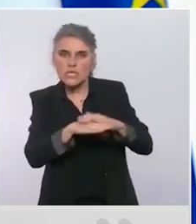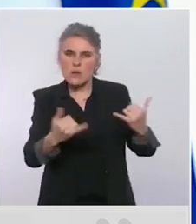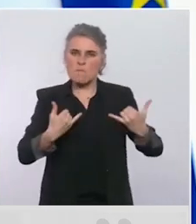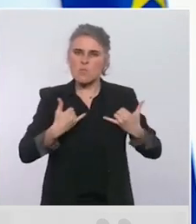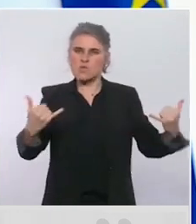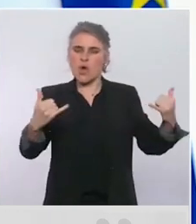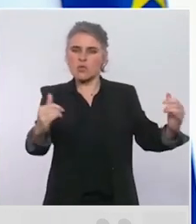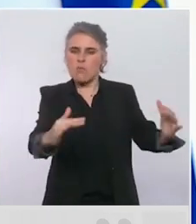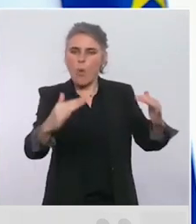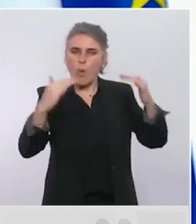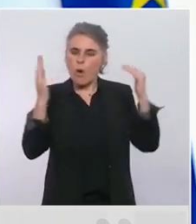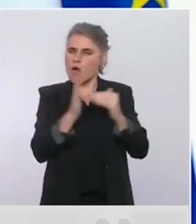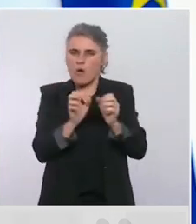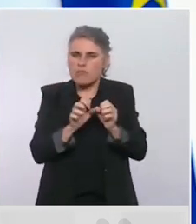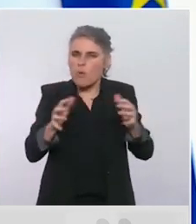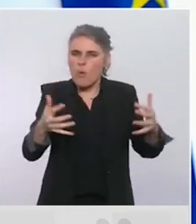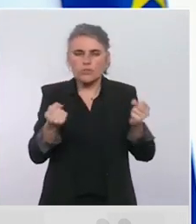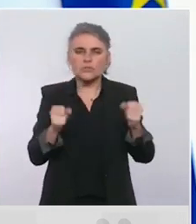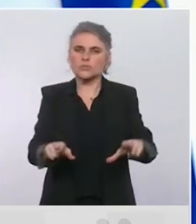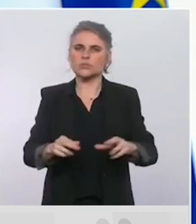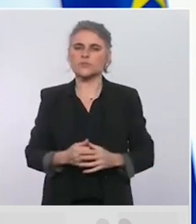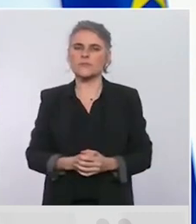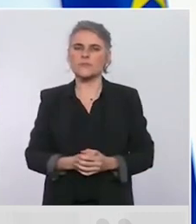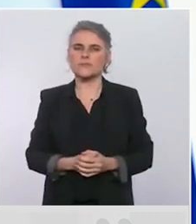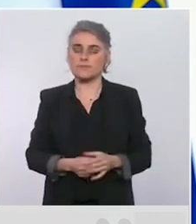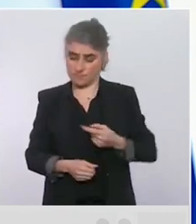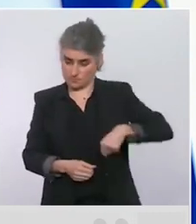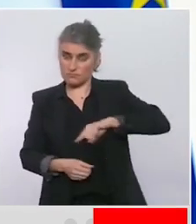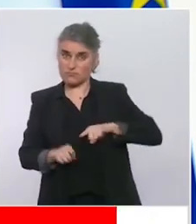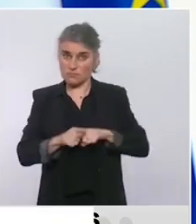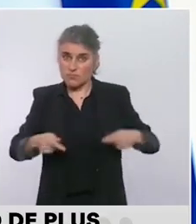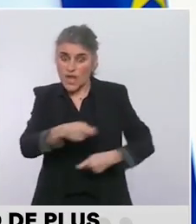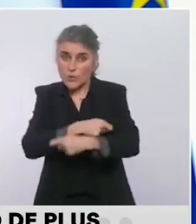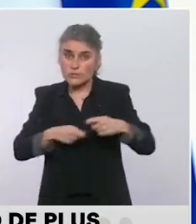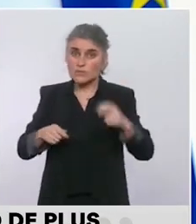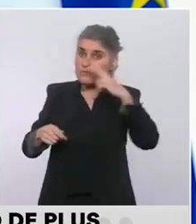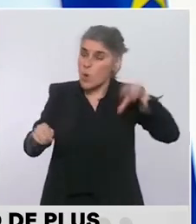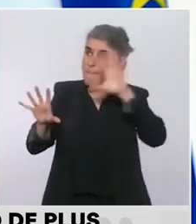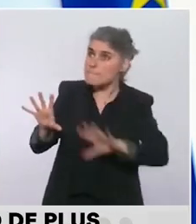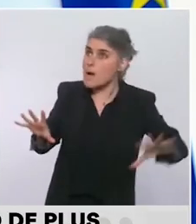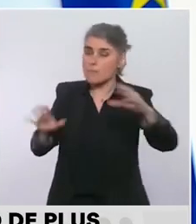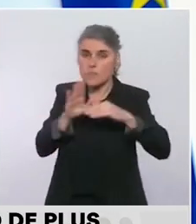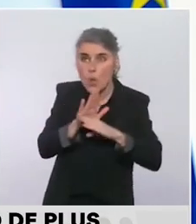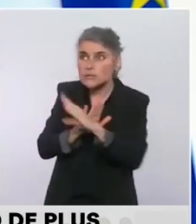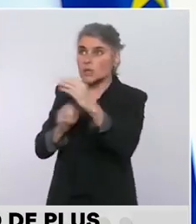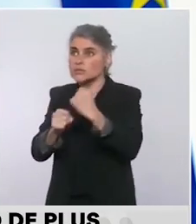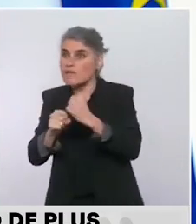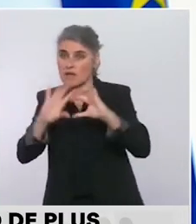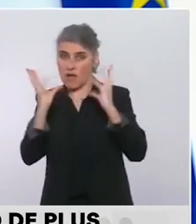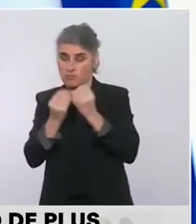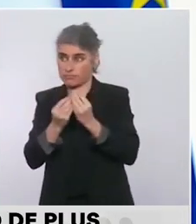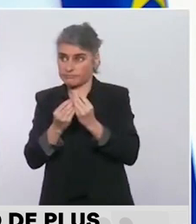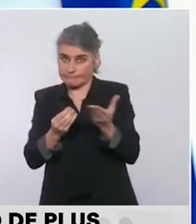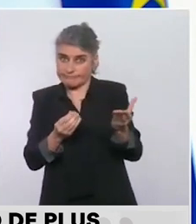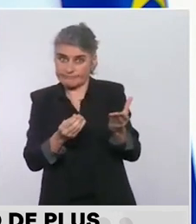africaine qui va continuer de se déployer. Notre croissance économique aussi, à nous, Européens, nos échanges, nos emplois vont dépendre de plus en plus